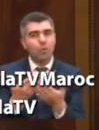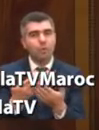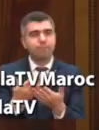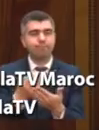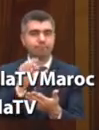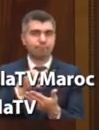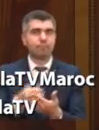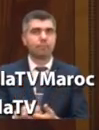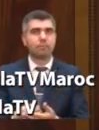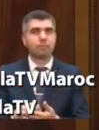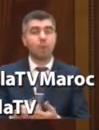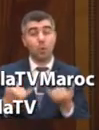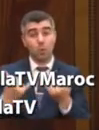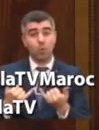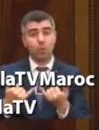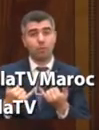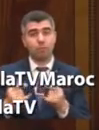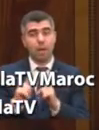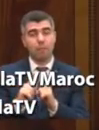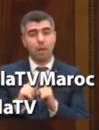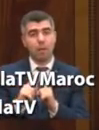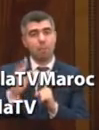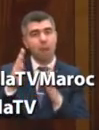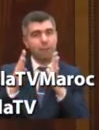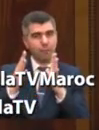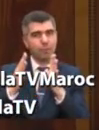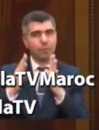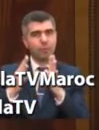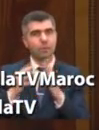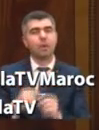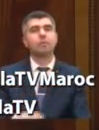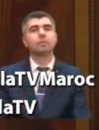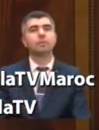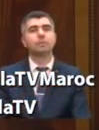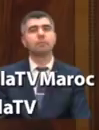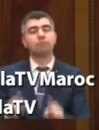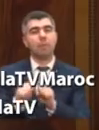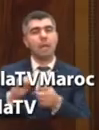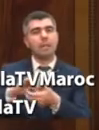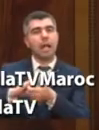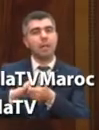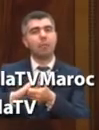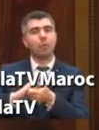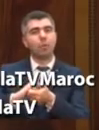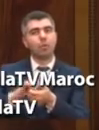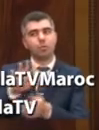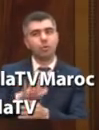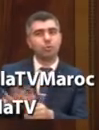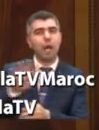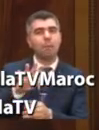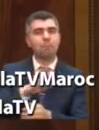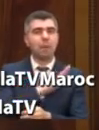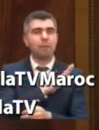الرئيس، كنتمن هذا الإجماع وما غاديش نخرج من سياق التضامن مع الشعب الفلسطيني اليوم في هذه